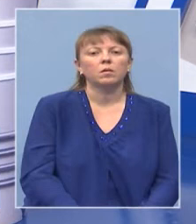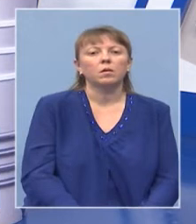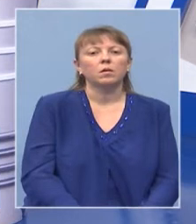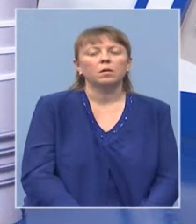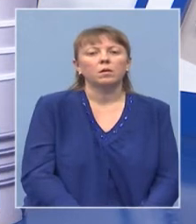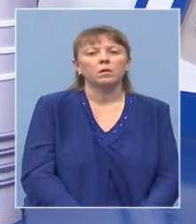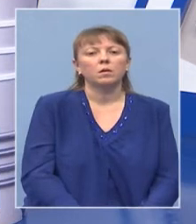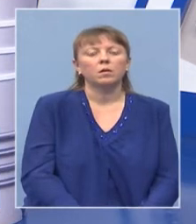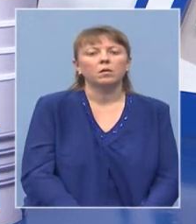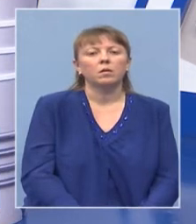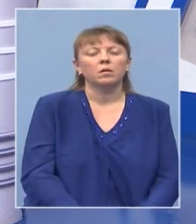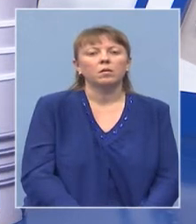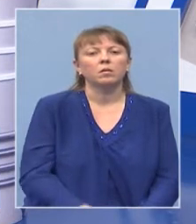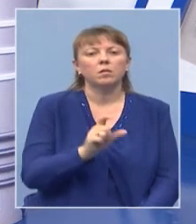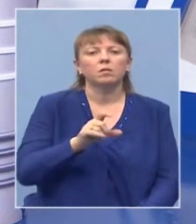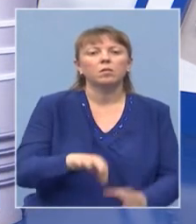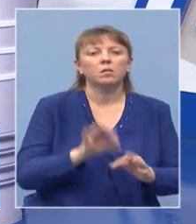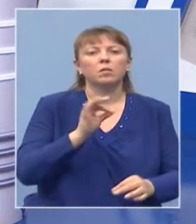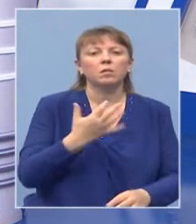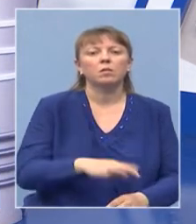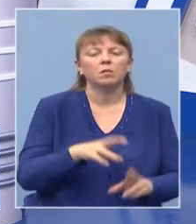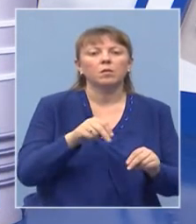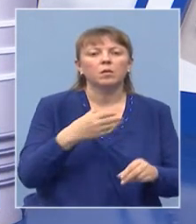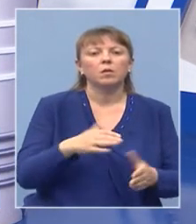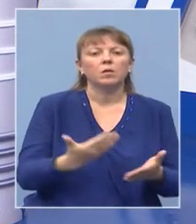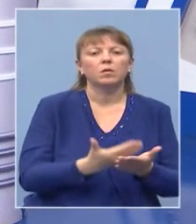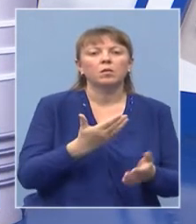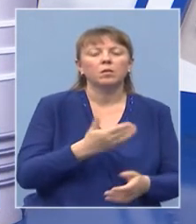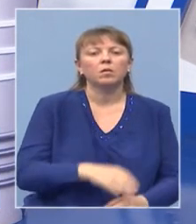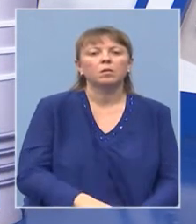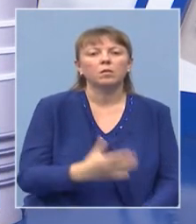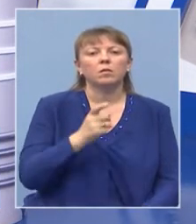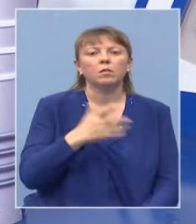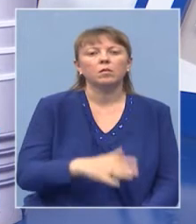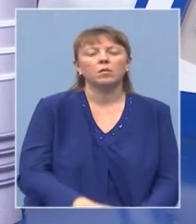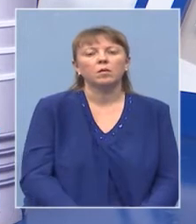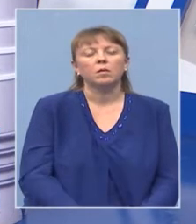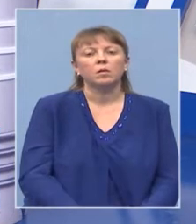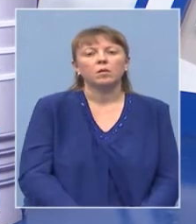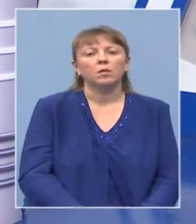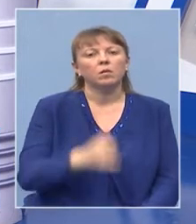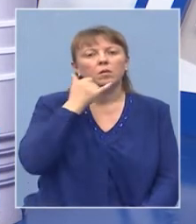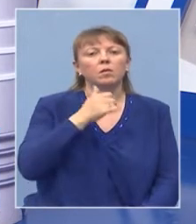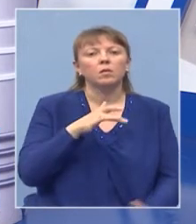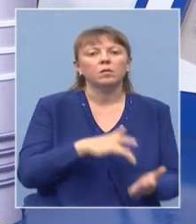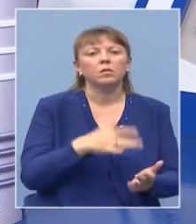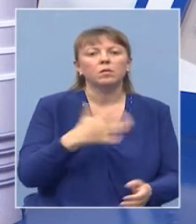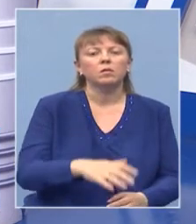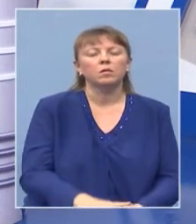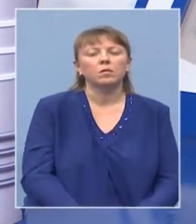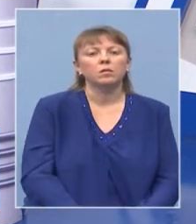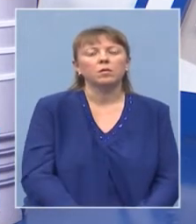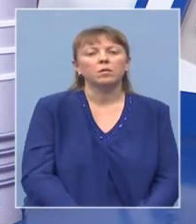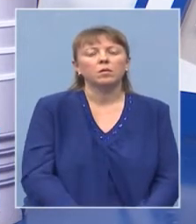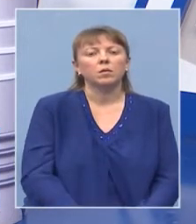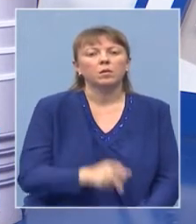что часто люди выбирают такой вариант получения новой информации о тех или иных услугах, допустим, позвонить в колл-центр, ну или в